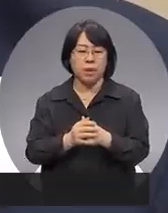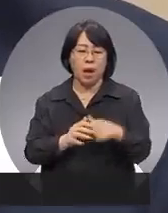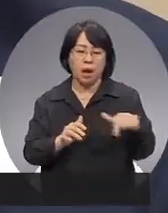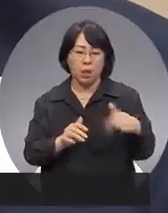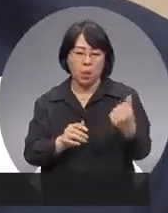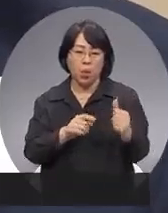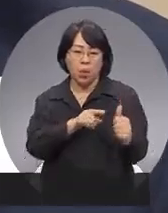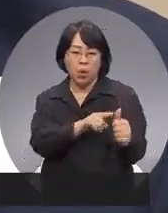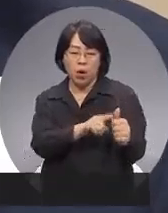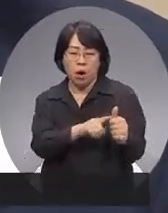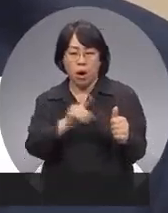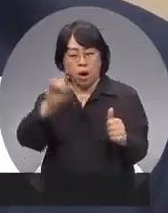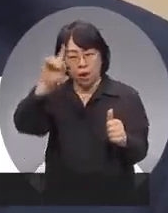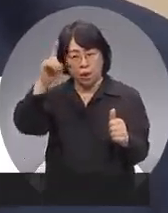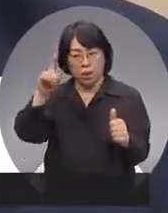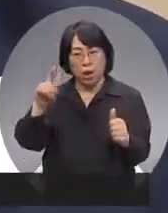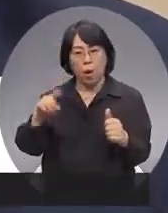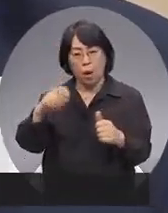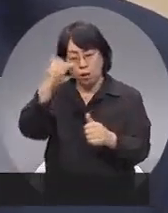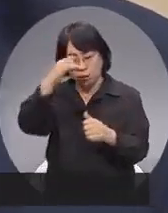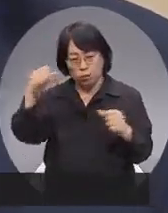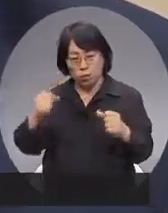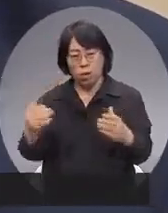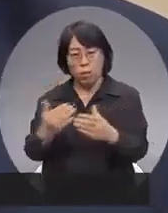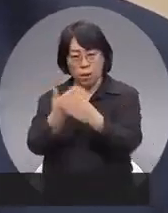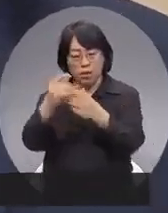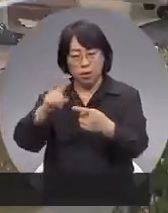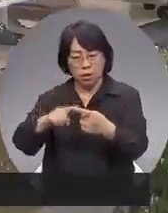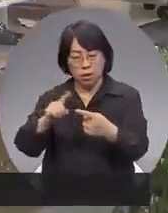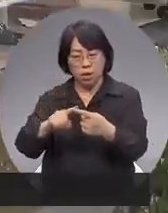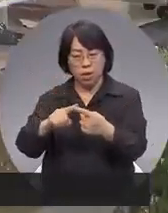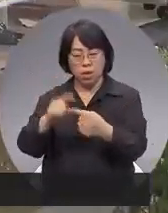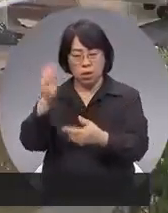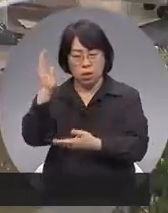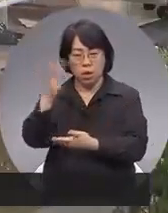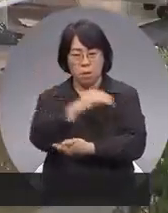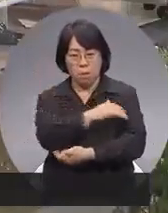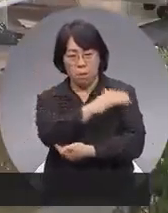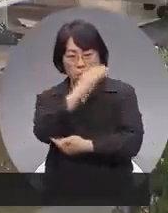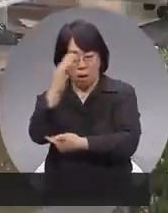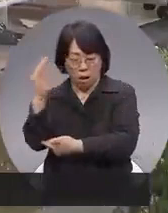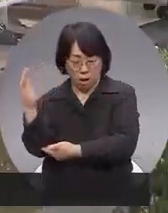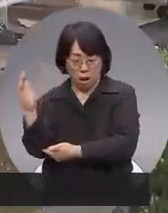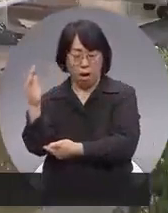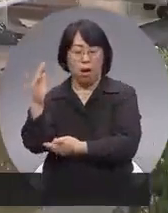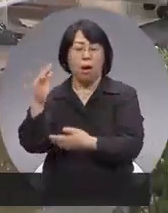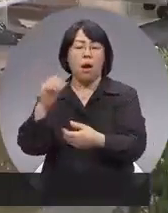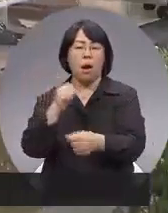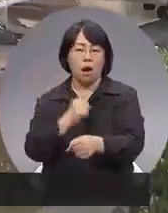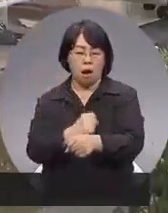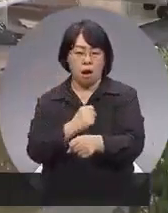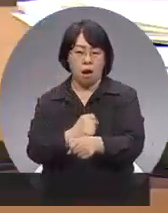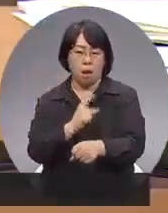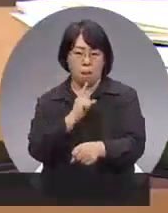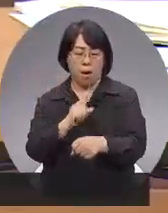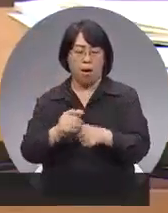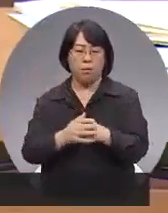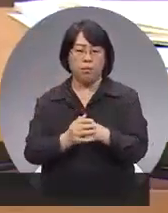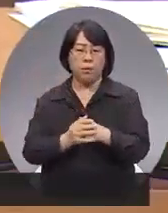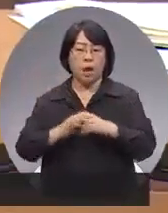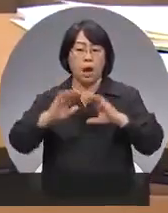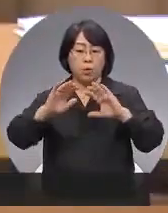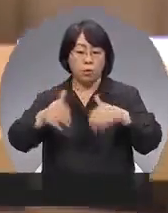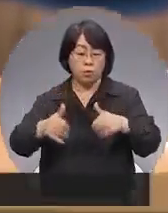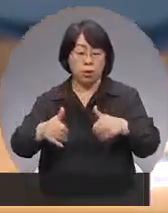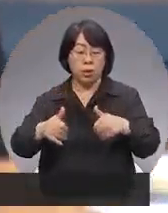후보는 이시용 지사 재임 기간 충북 발전을 이야기하며 수도권 중심 개발론자를 뚫고라고 언급해